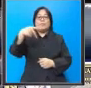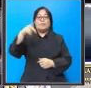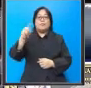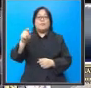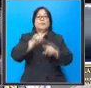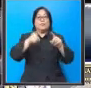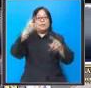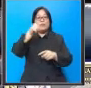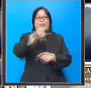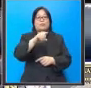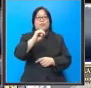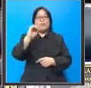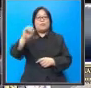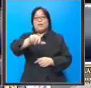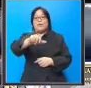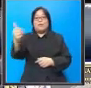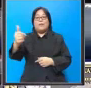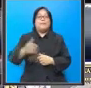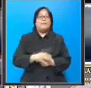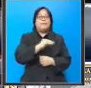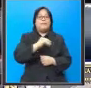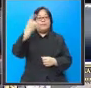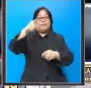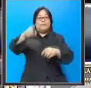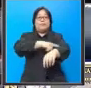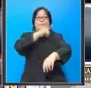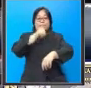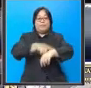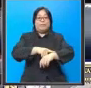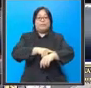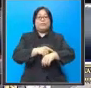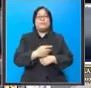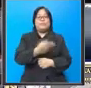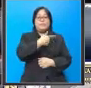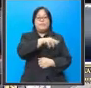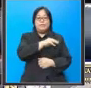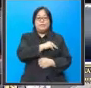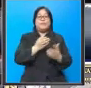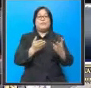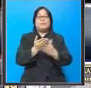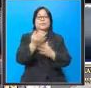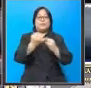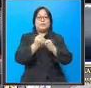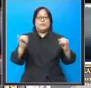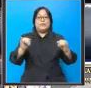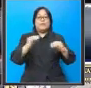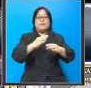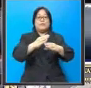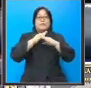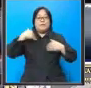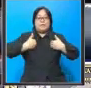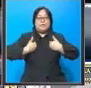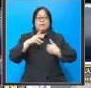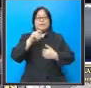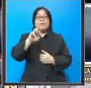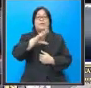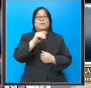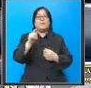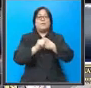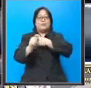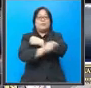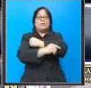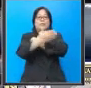Taipei tapi juga dulu lain dan bagi tidak aja ke panjang kemudian Dragon semua asli beli jabatan di lingkungan hidup Allah dan taman negara